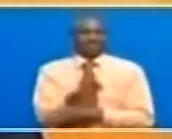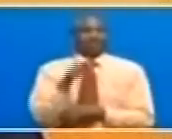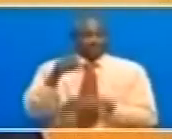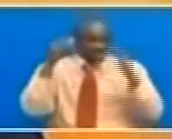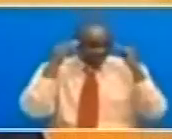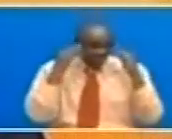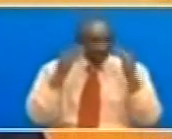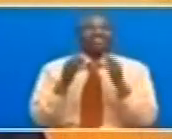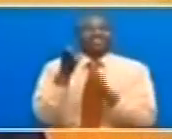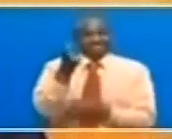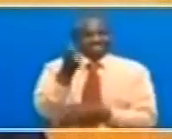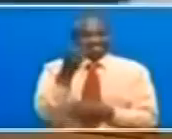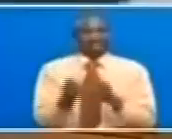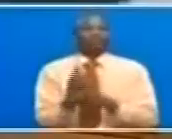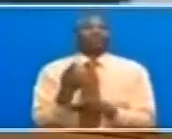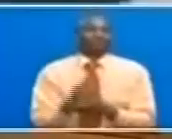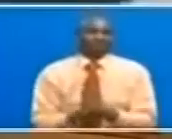leo.